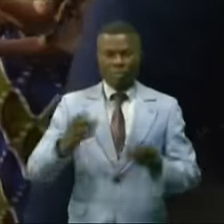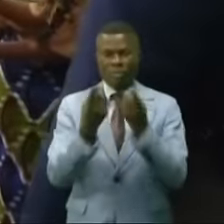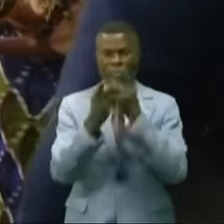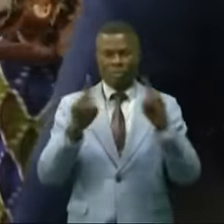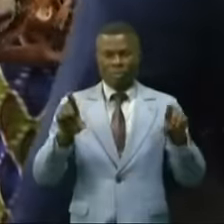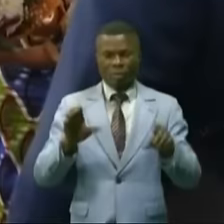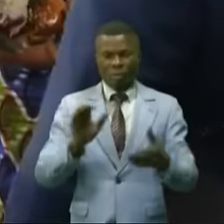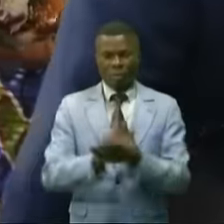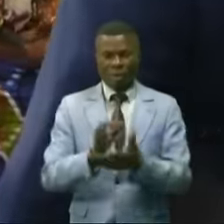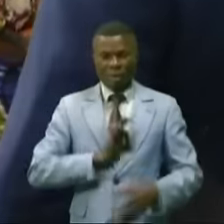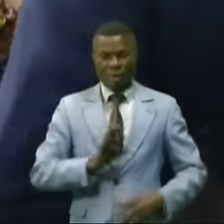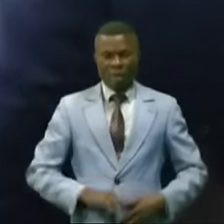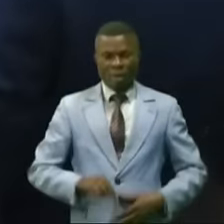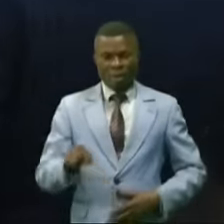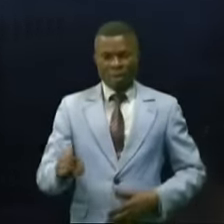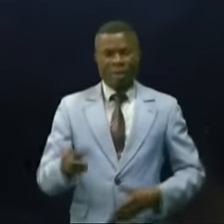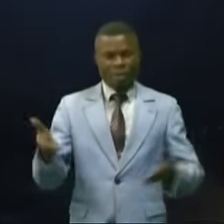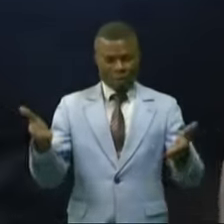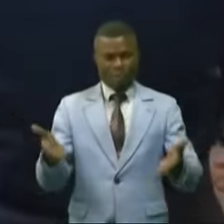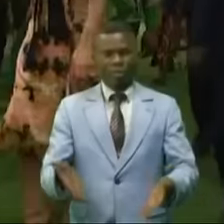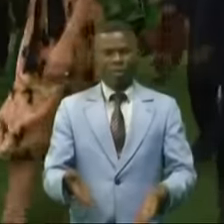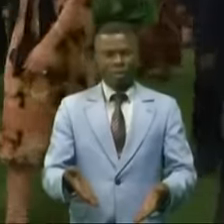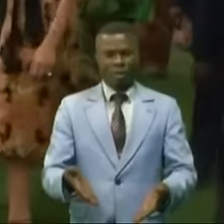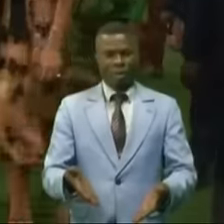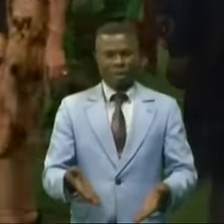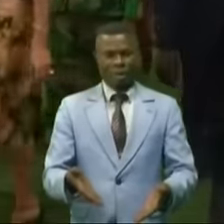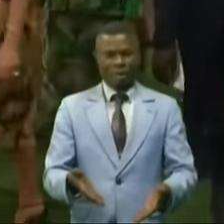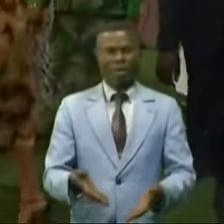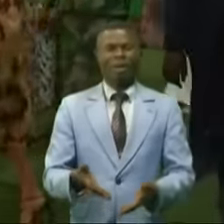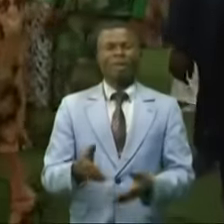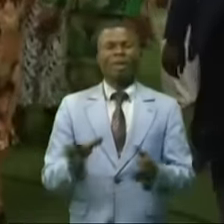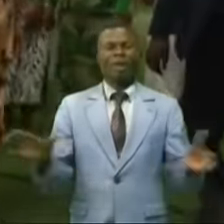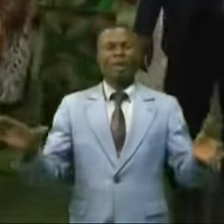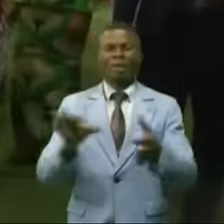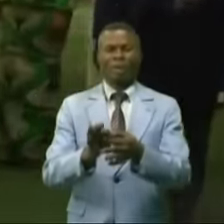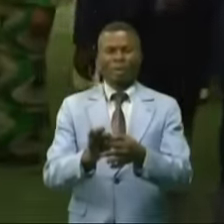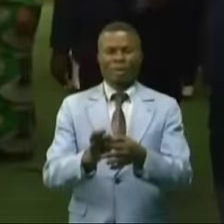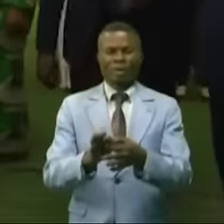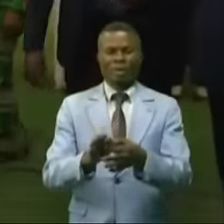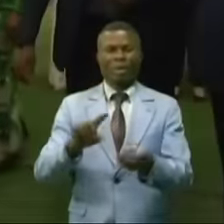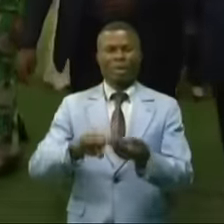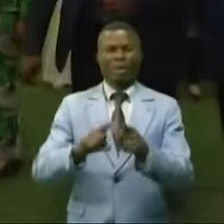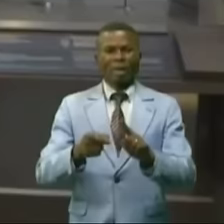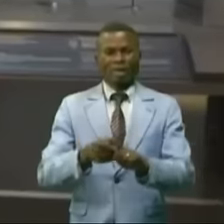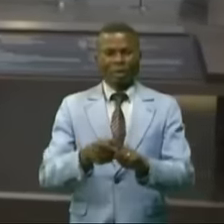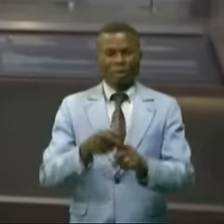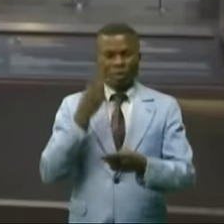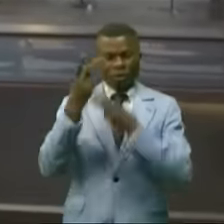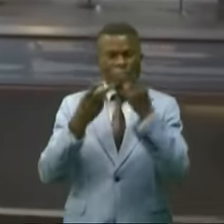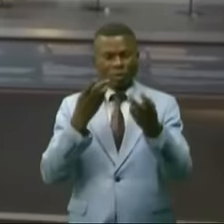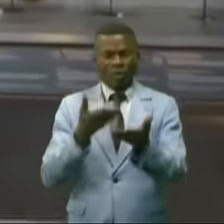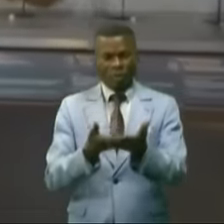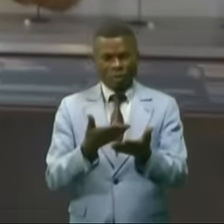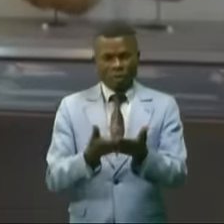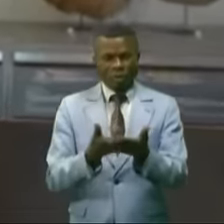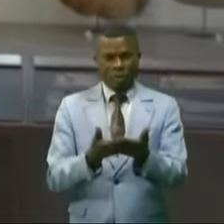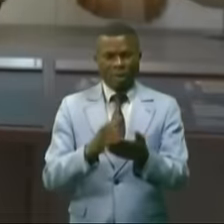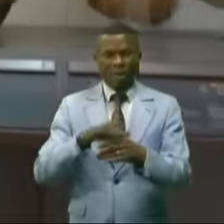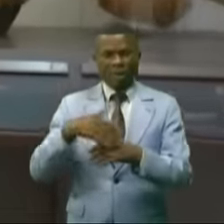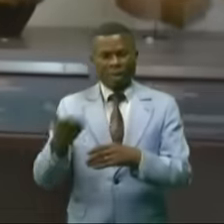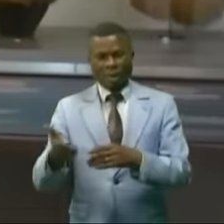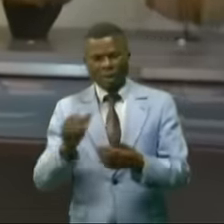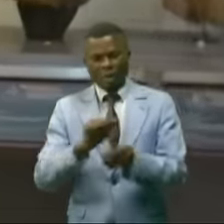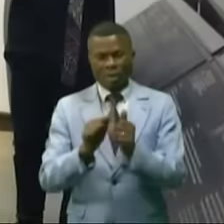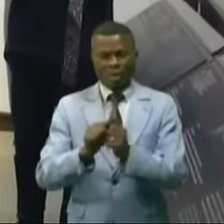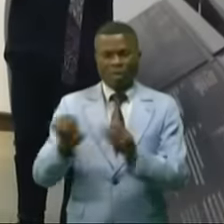Congo, Denise Nyakeru Tshisekedi, a convié sa père à une visite de trois grandes salles d'exposition de la grande richesse